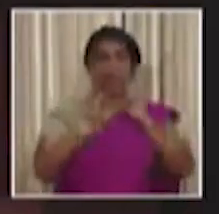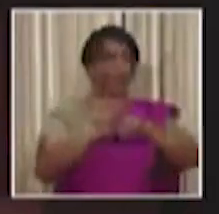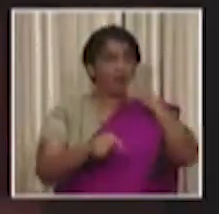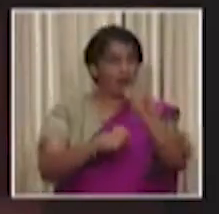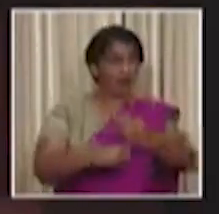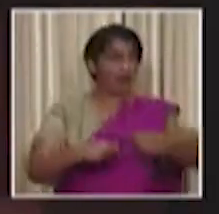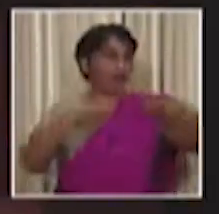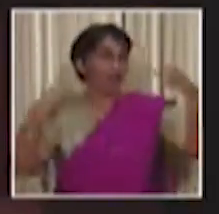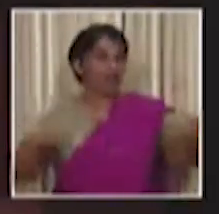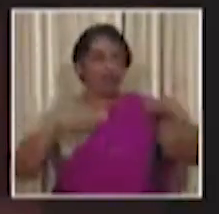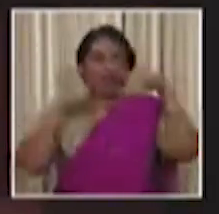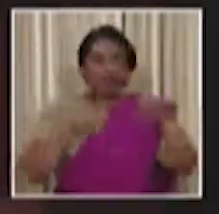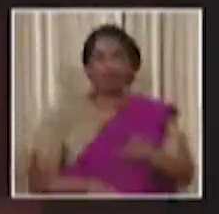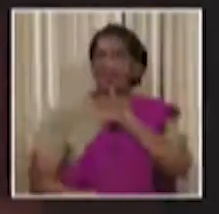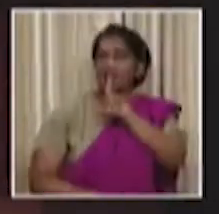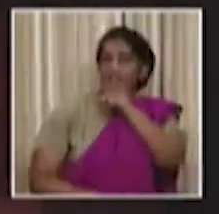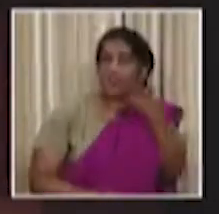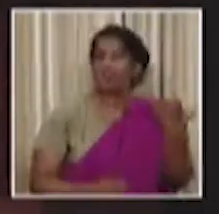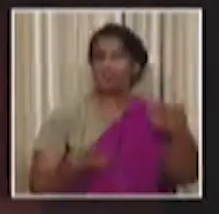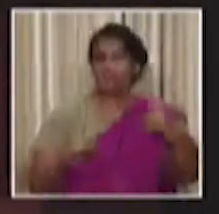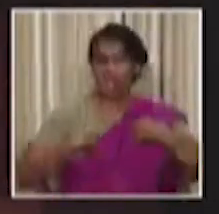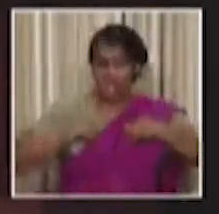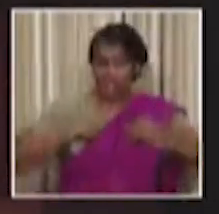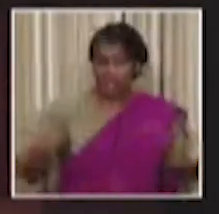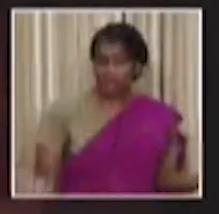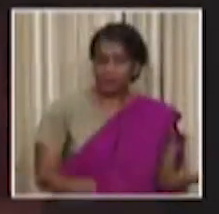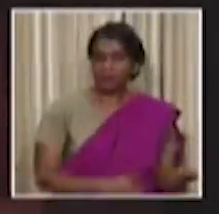රාජද්‍රෝහි. දැන් ලැජ්ජ නැතුව ඇඳගෙන ඉන්න